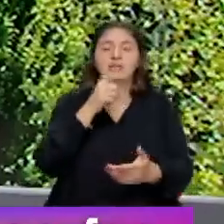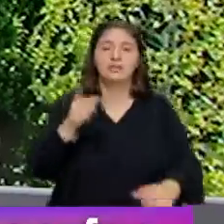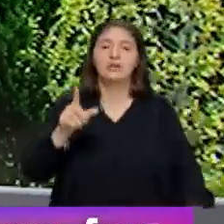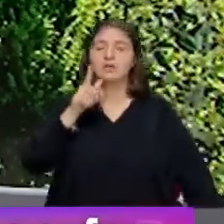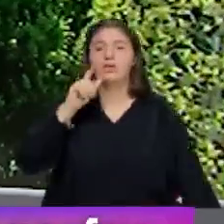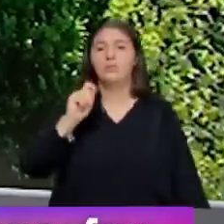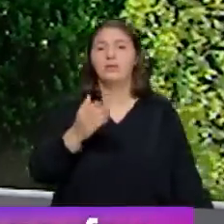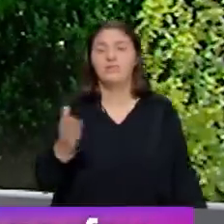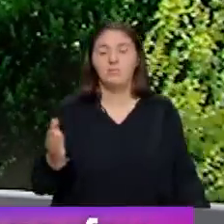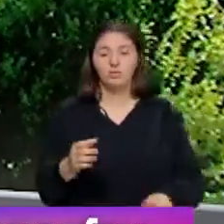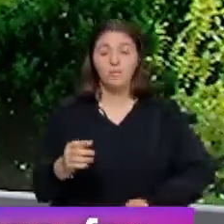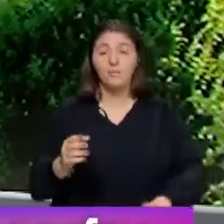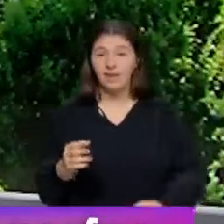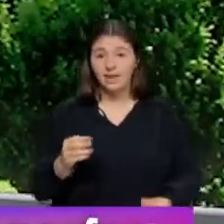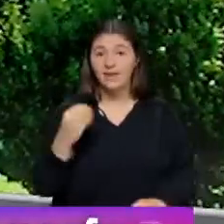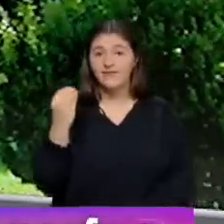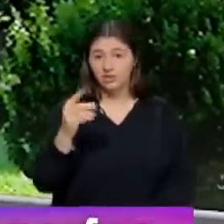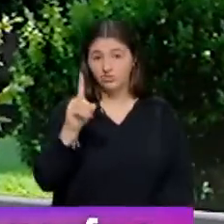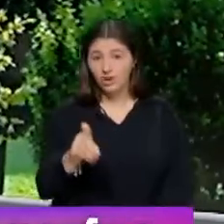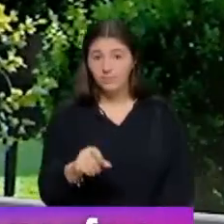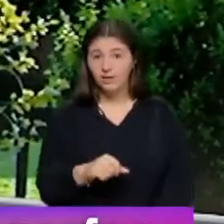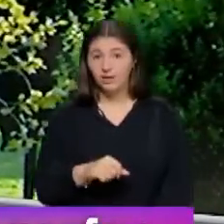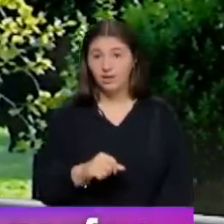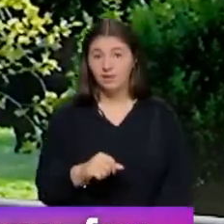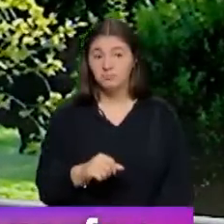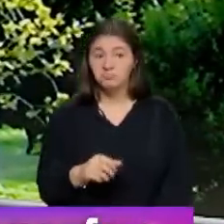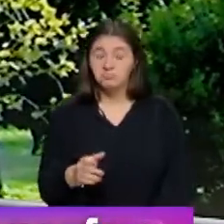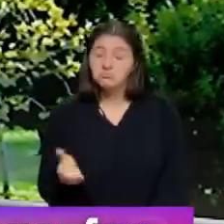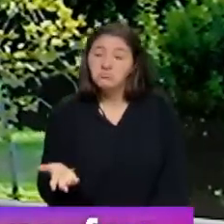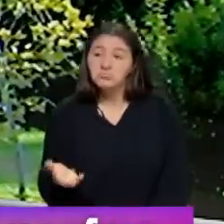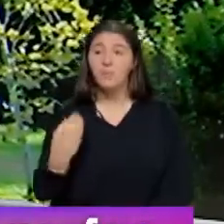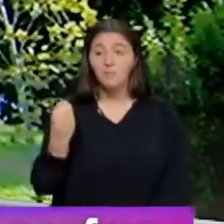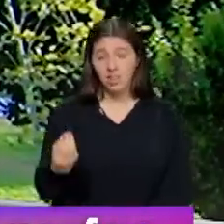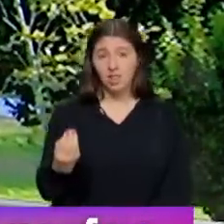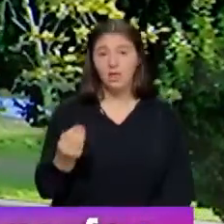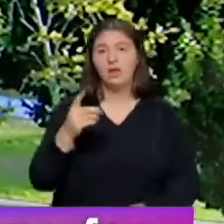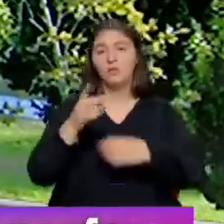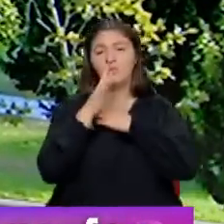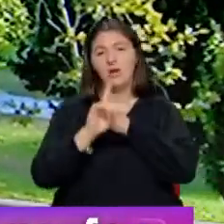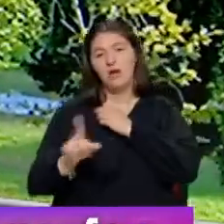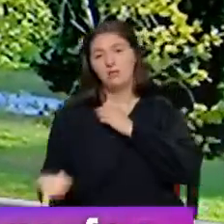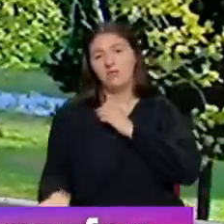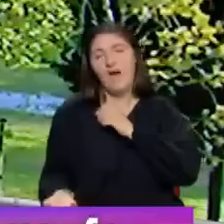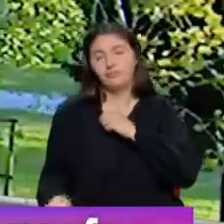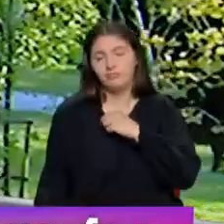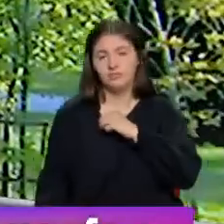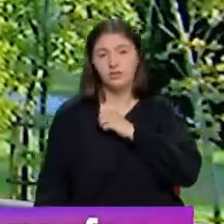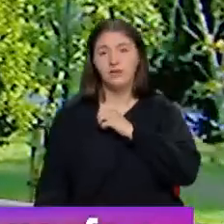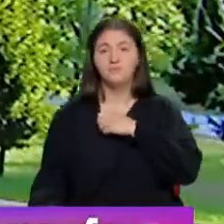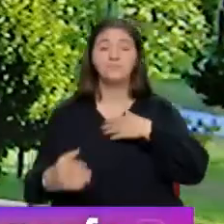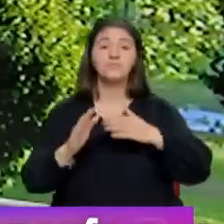yükselmeye devam ediyor Peki verilecek mi bilmiyoruz Verildi mi Onu biliyoruz Hayır verilmedi